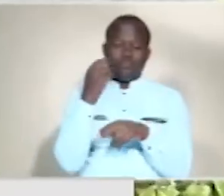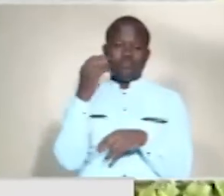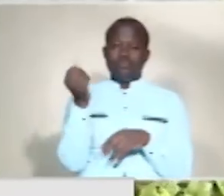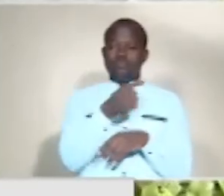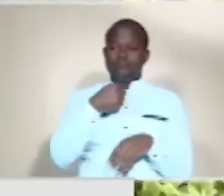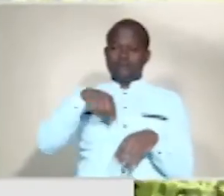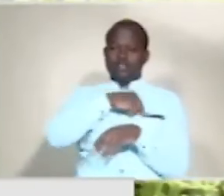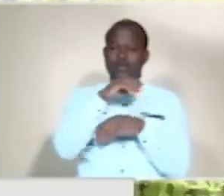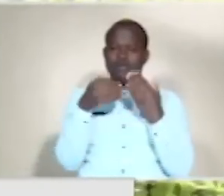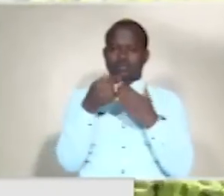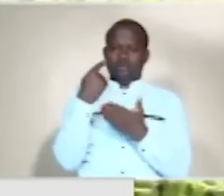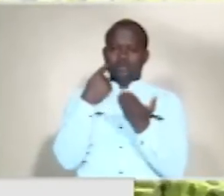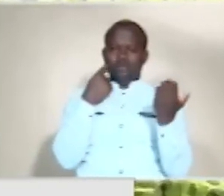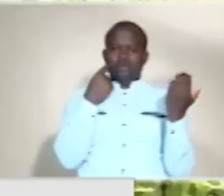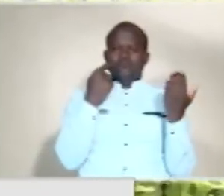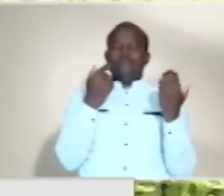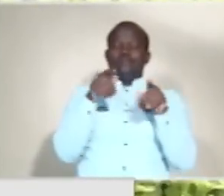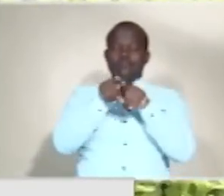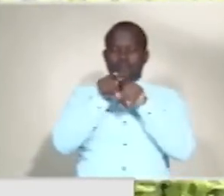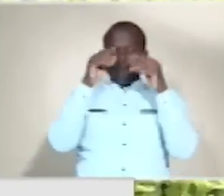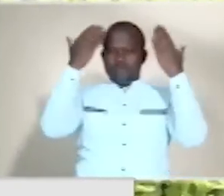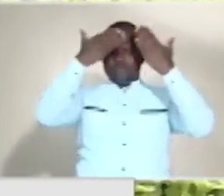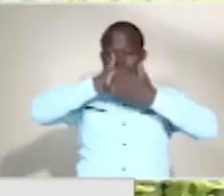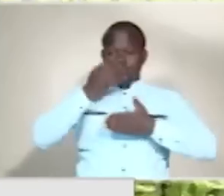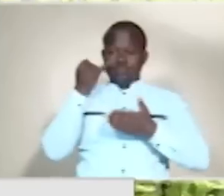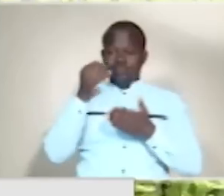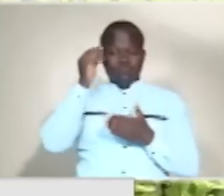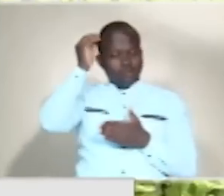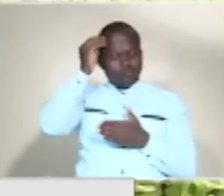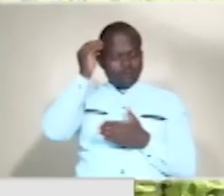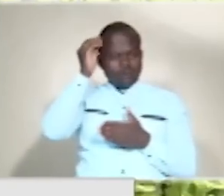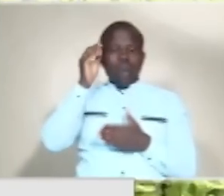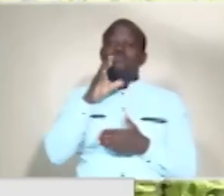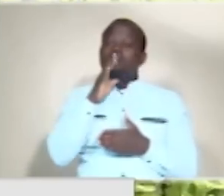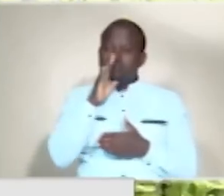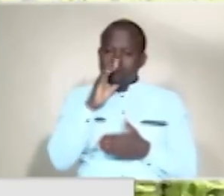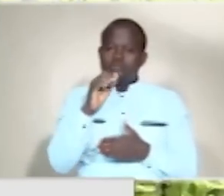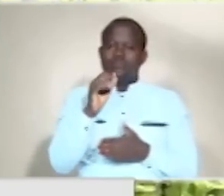aza nka nijoro iyo utegereje niho uyabona, nabwo wabona